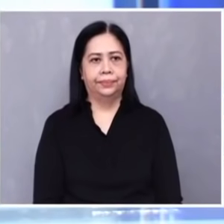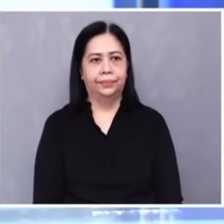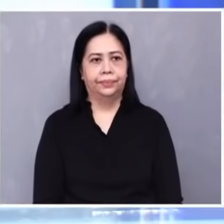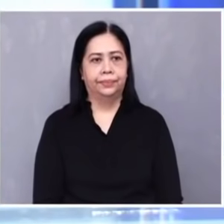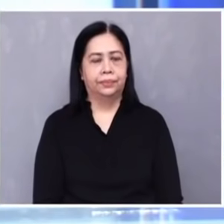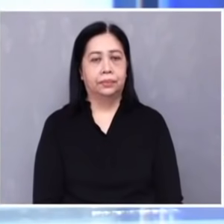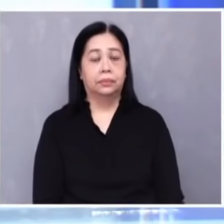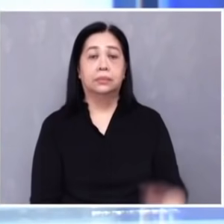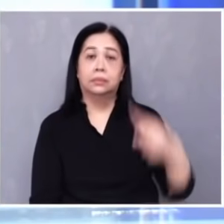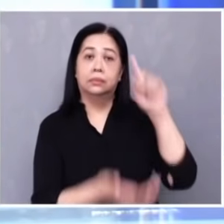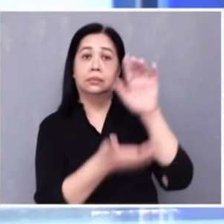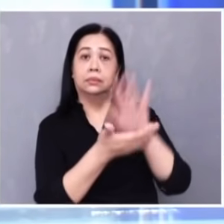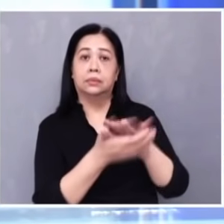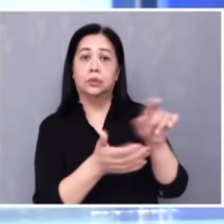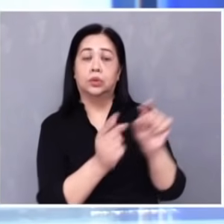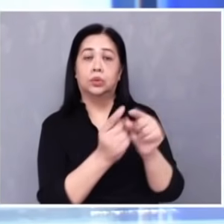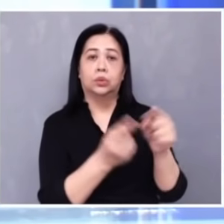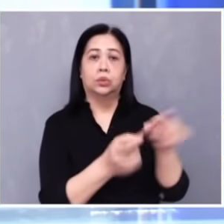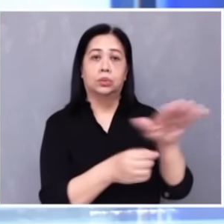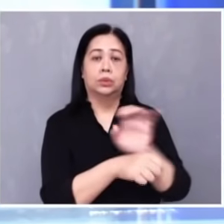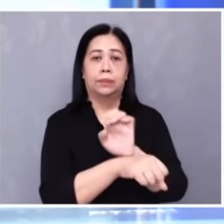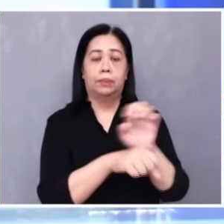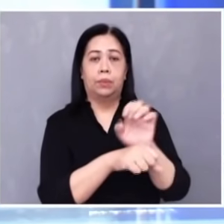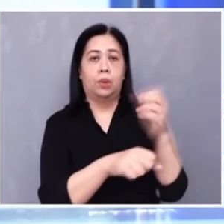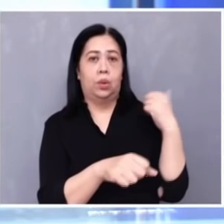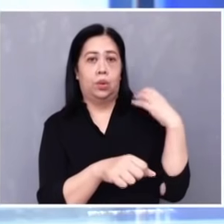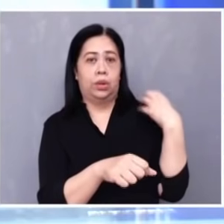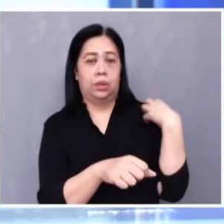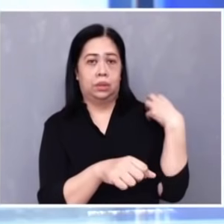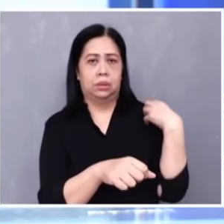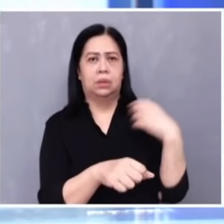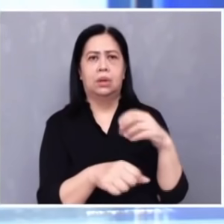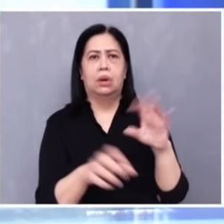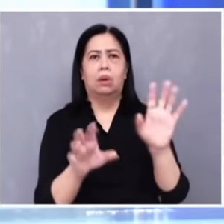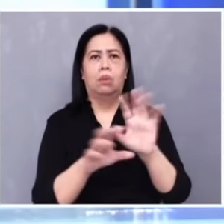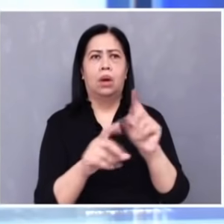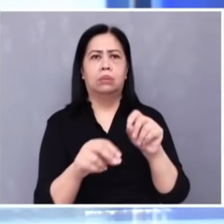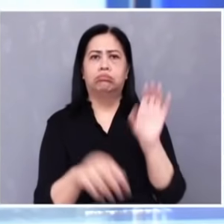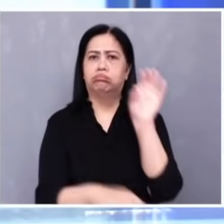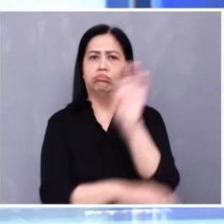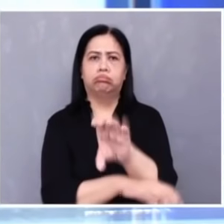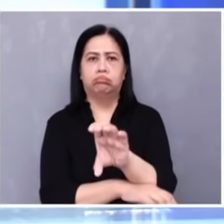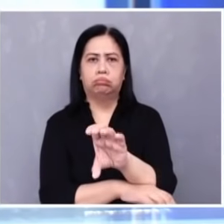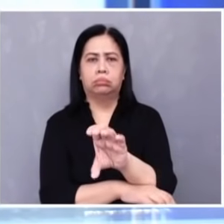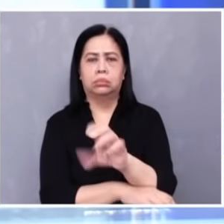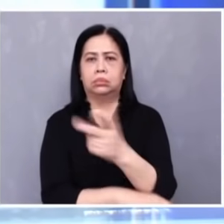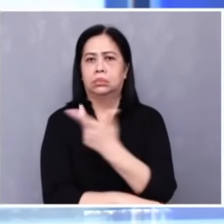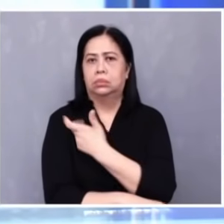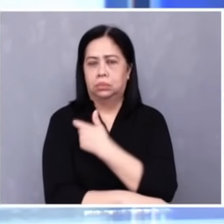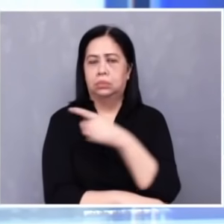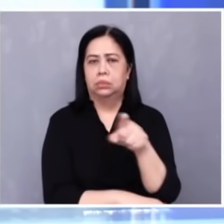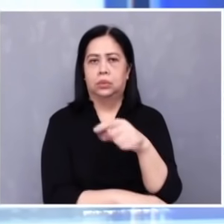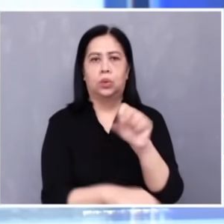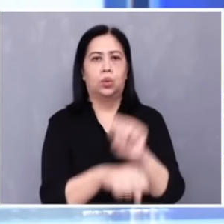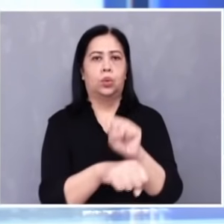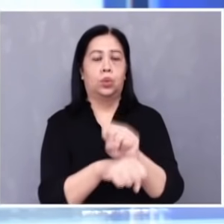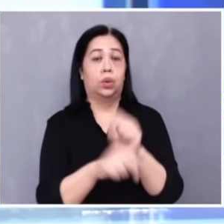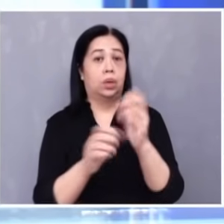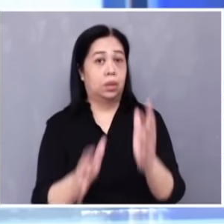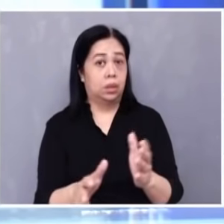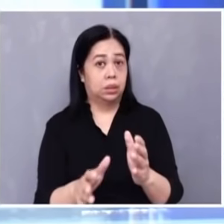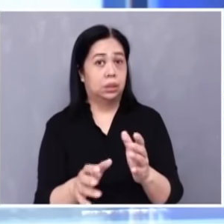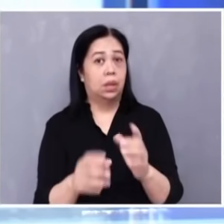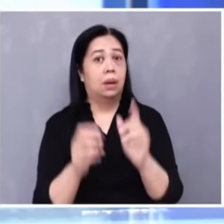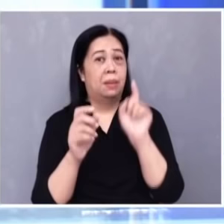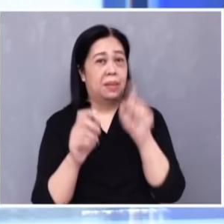Naniniwala po ang grupo ng employers na hindi dapat gawing sapilitan ang pagbabakuna ng mga manggagawa. Ang mas dapat